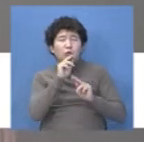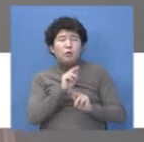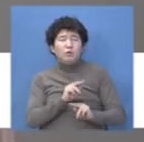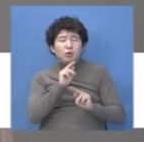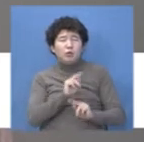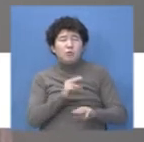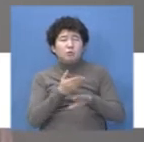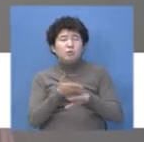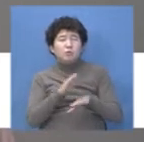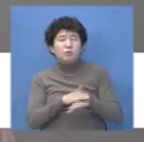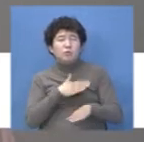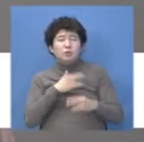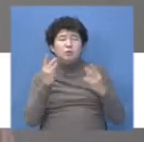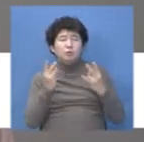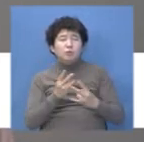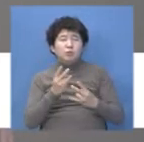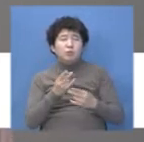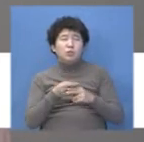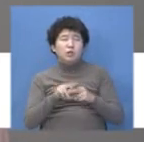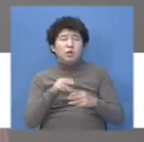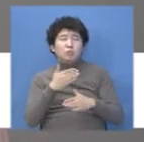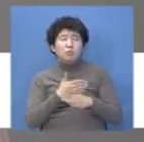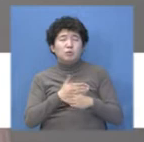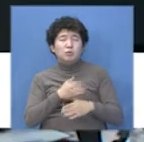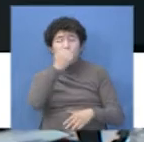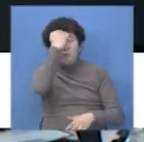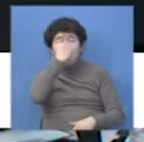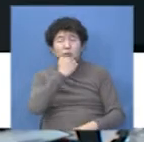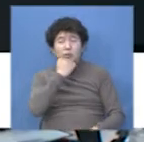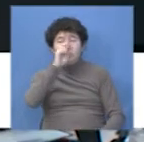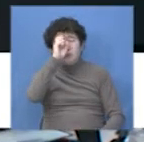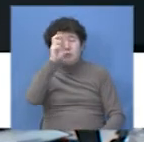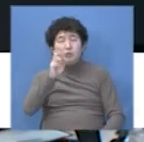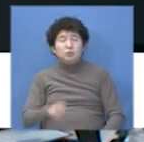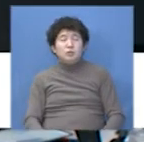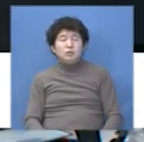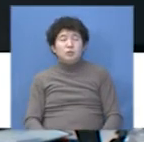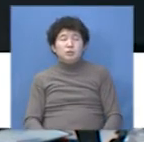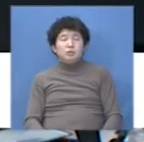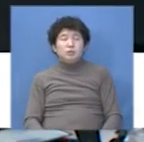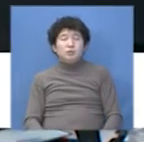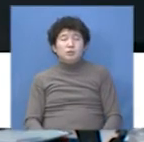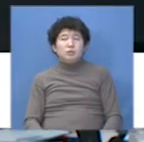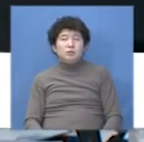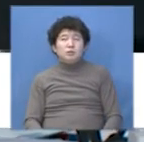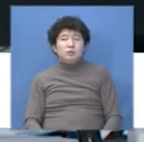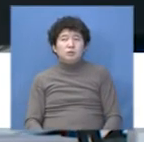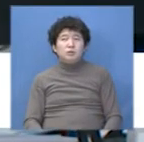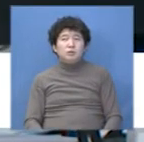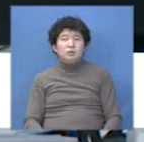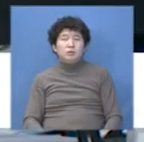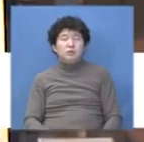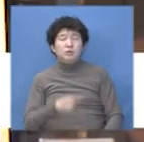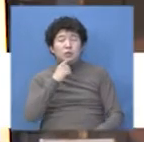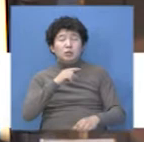помощь. Мы благодарны государству за такую полезную программу. Работа по трудоустройству молодежи в области идет полным